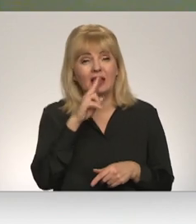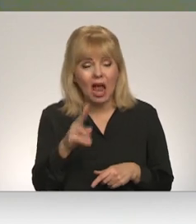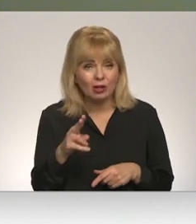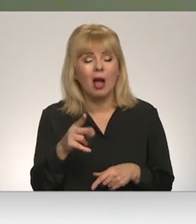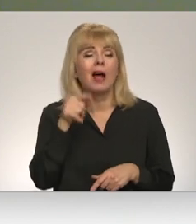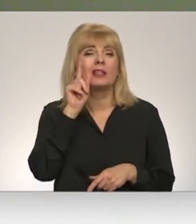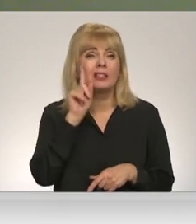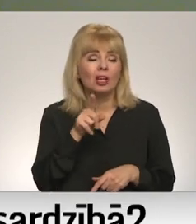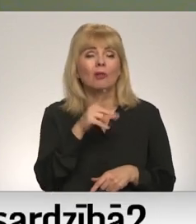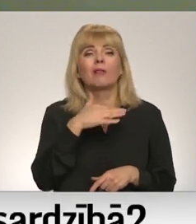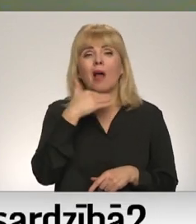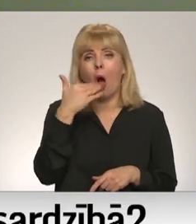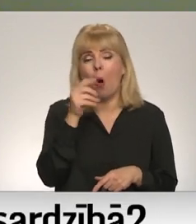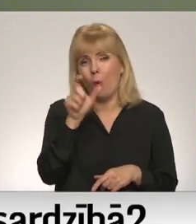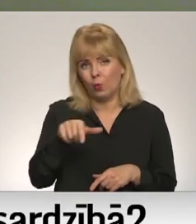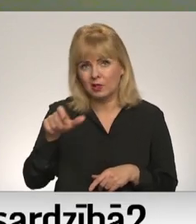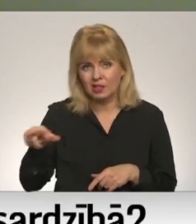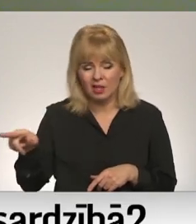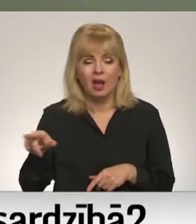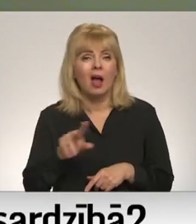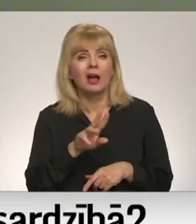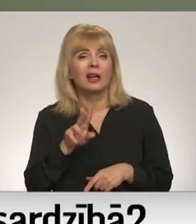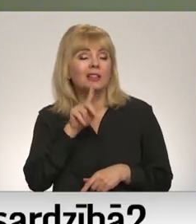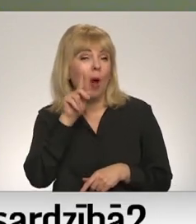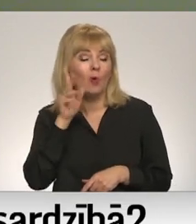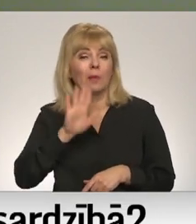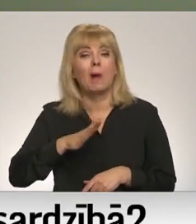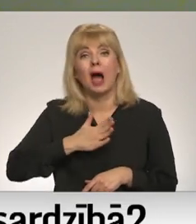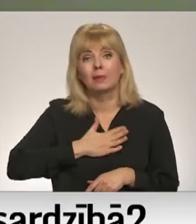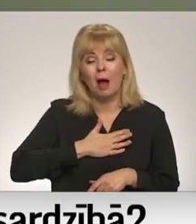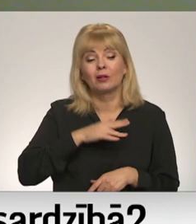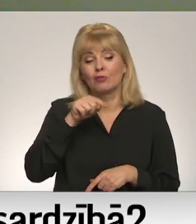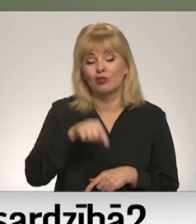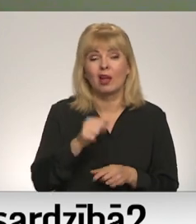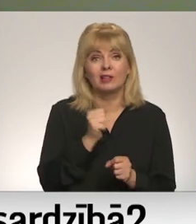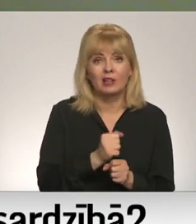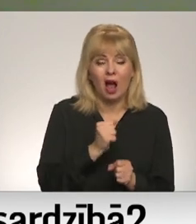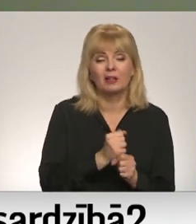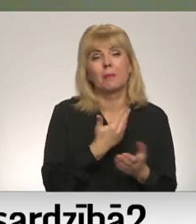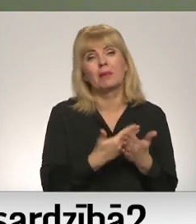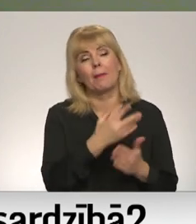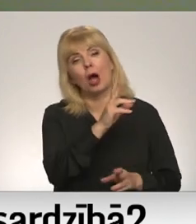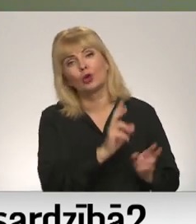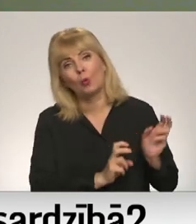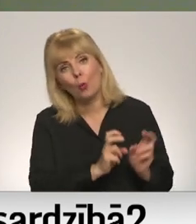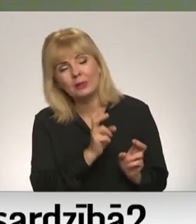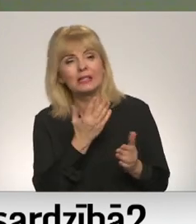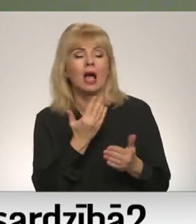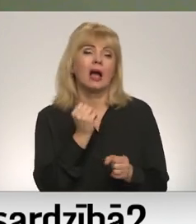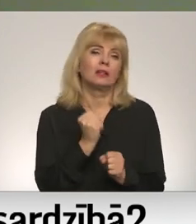es zinu, arī daudzus, kas ir jaunāki par manīm, kuri šeit strādā rūpnīcās, kuri strādā